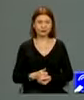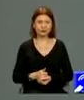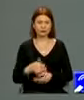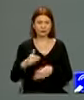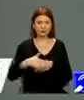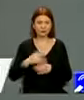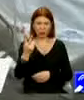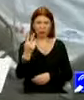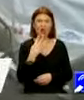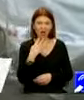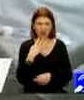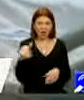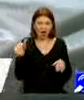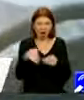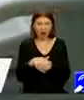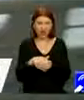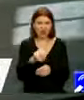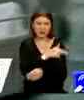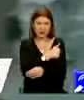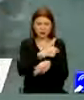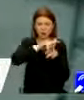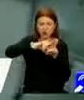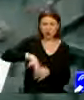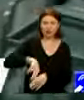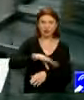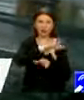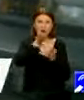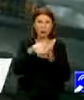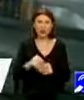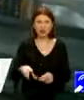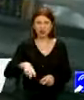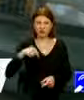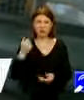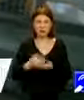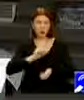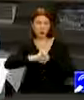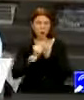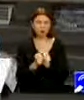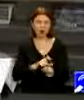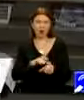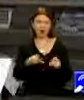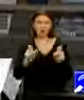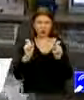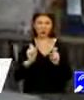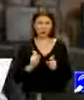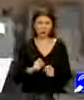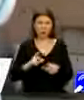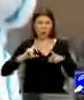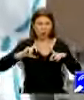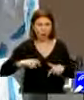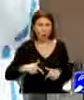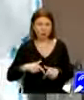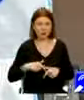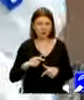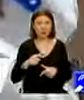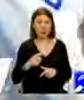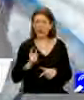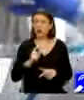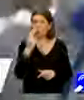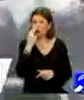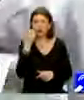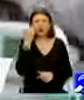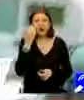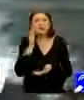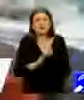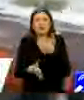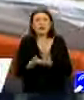De aproape 2 ani, cadrele medicale și-au lăsat în urmă familia și viața pentru a lupta cu virusul. Epuizați și îngrijorați, încă nu văd când se va